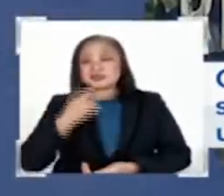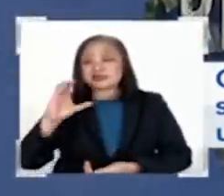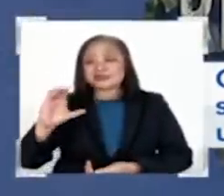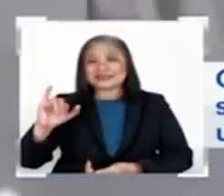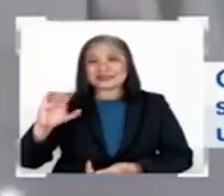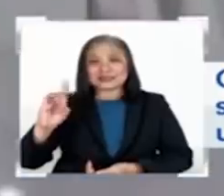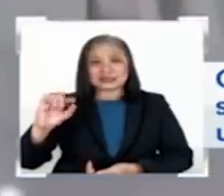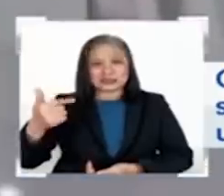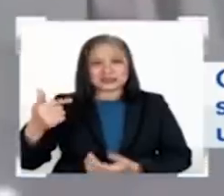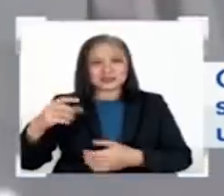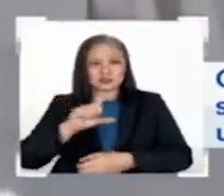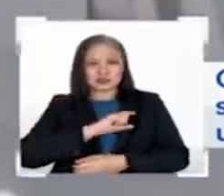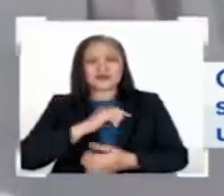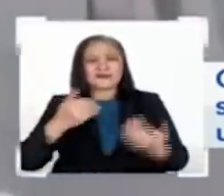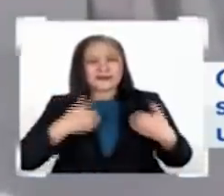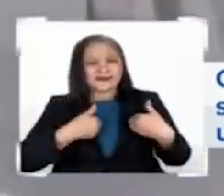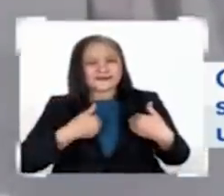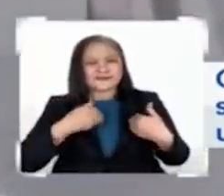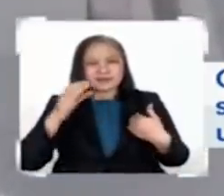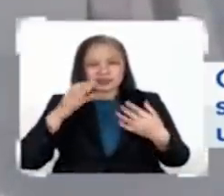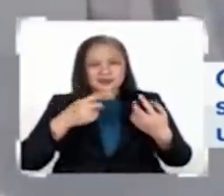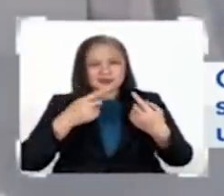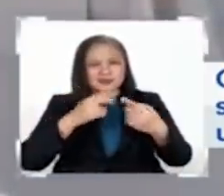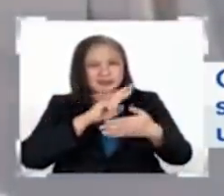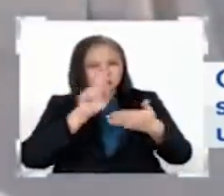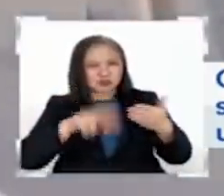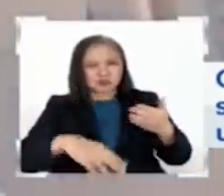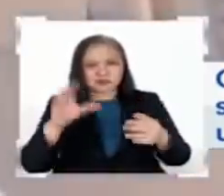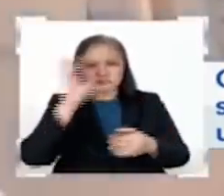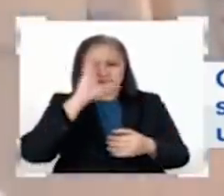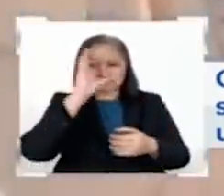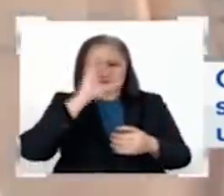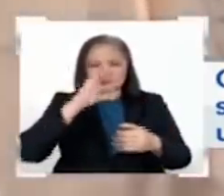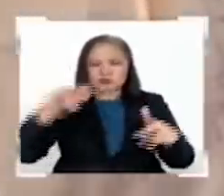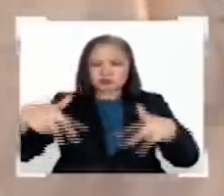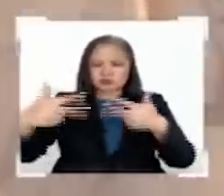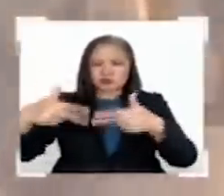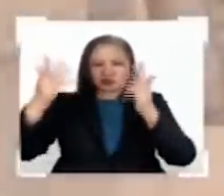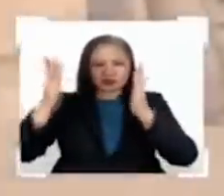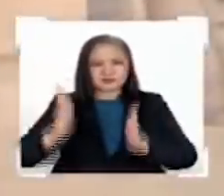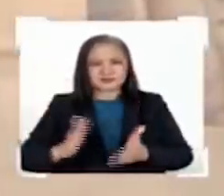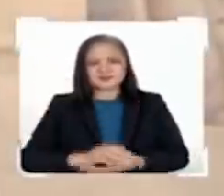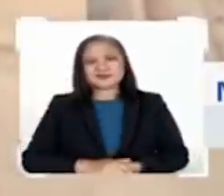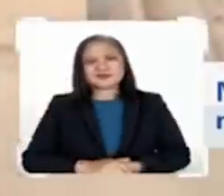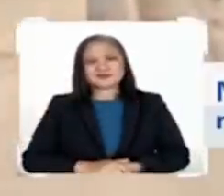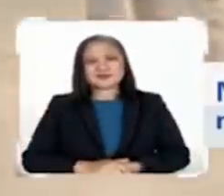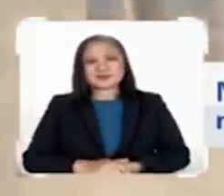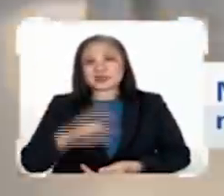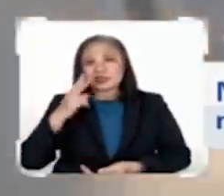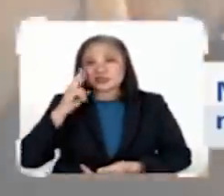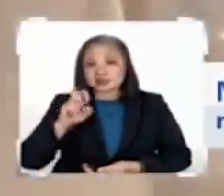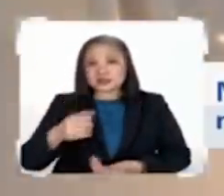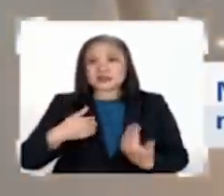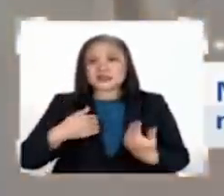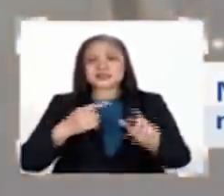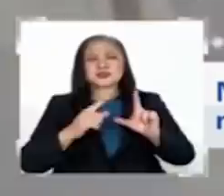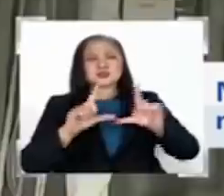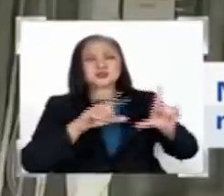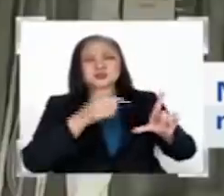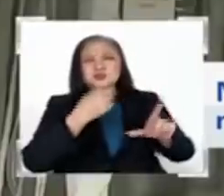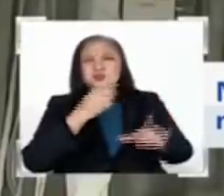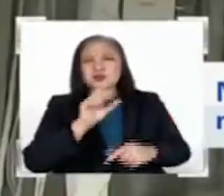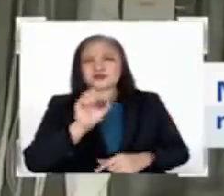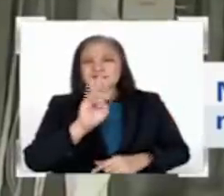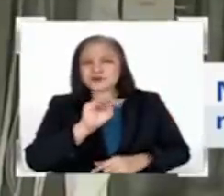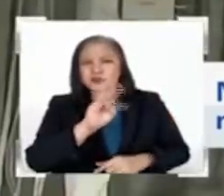breakthrough na sila sa ginagawang imbestigasyon sa mga nawawalang sabungero. Isang saksi ang nagturo sa 14 na security guard